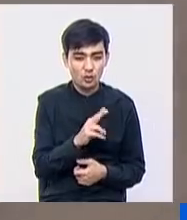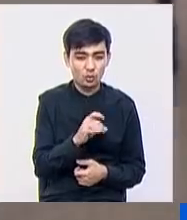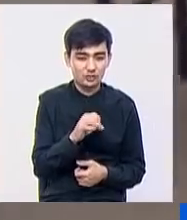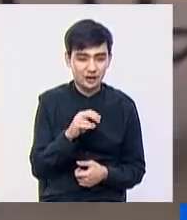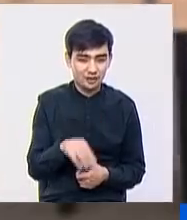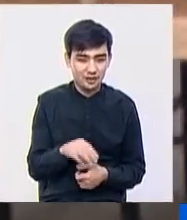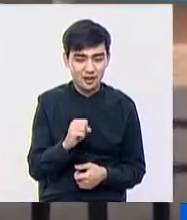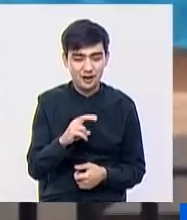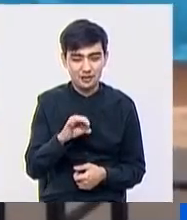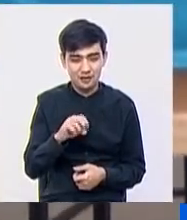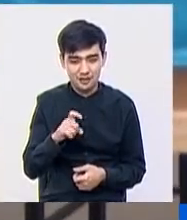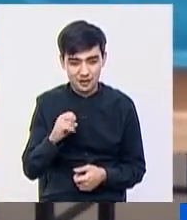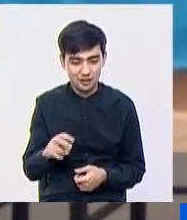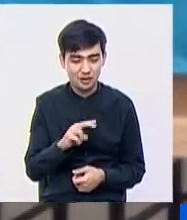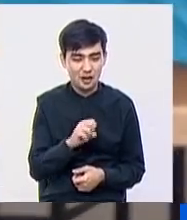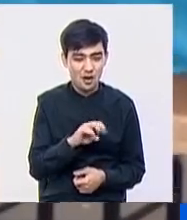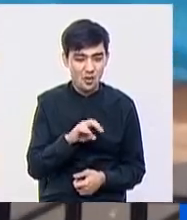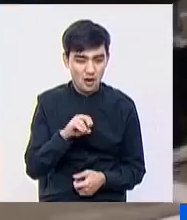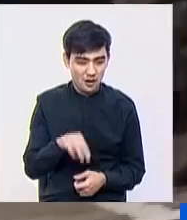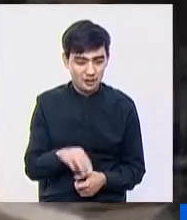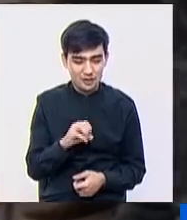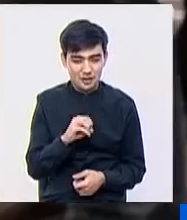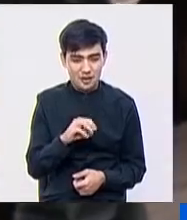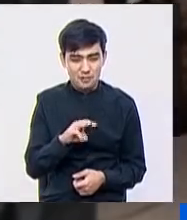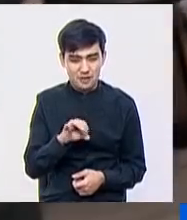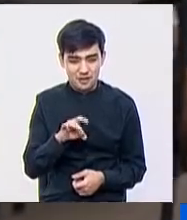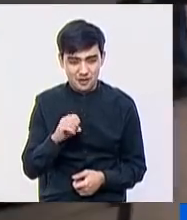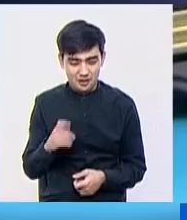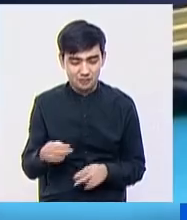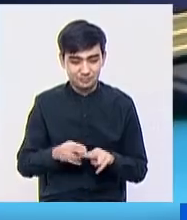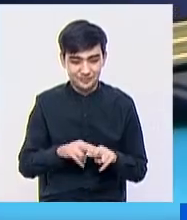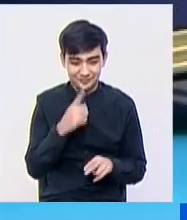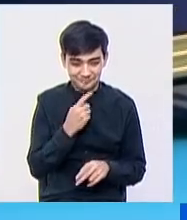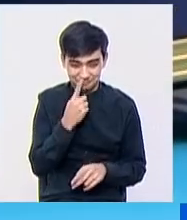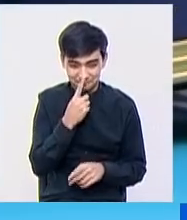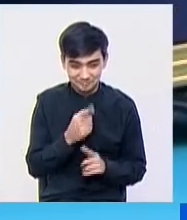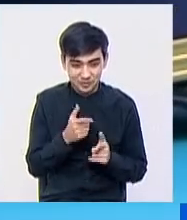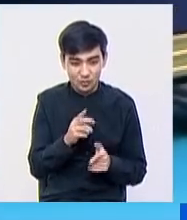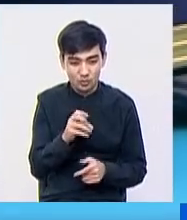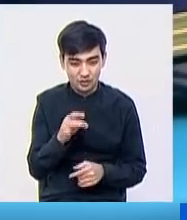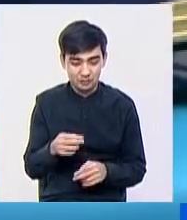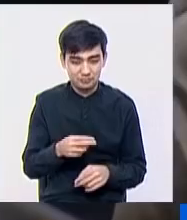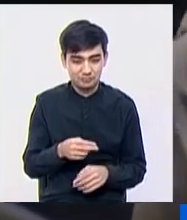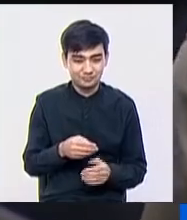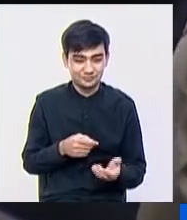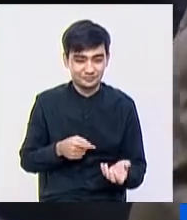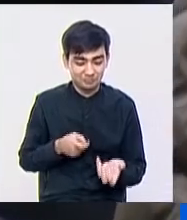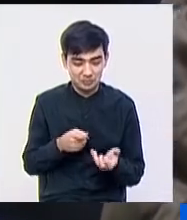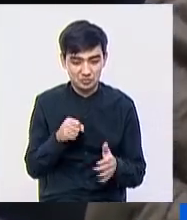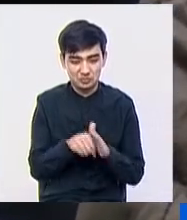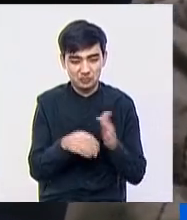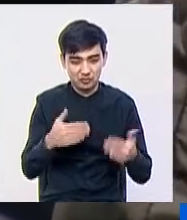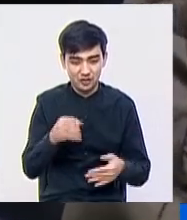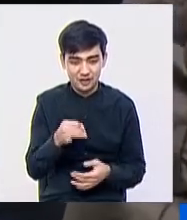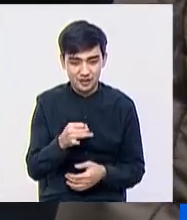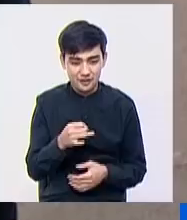Адильхан Жаик, Даулет Купарбеков и Битим Мирхан. Курсанты отчаянно боролись с террористами, но были убиты. В Алматы похоронили